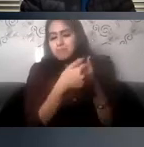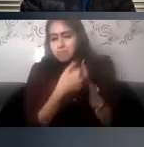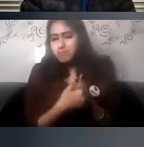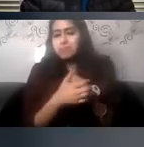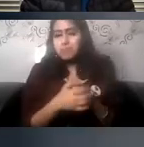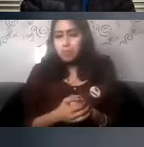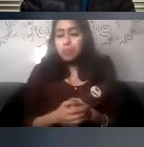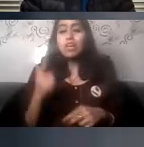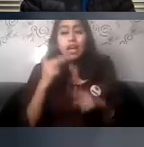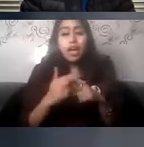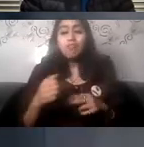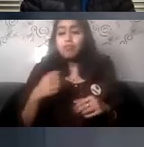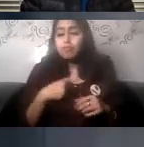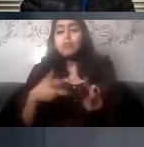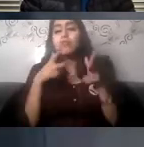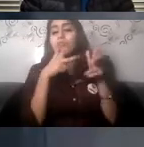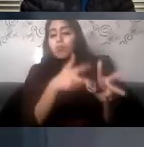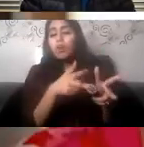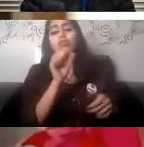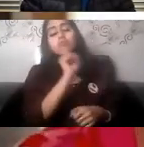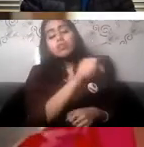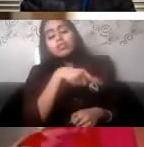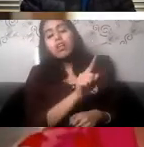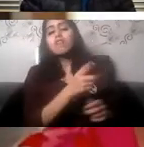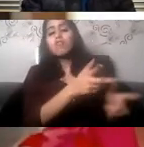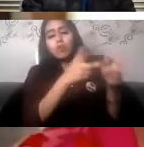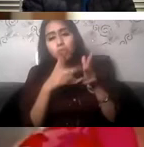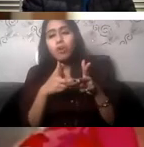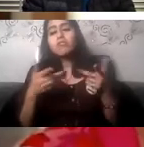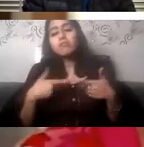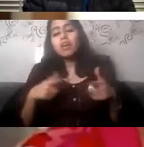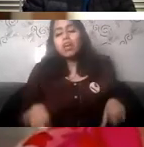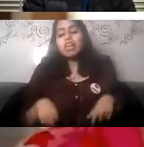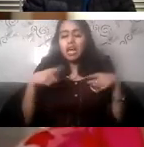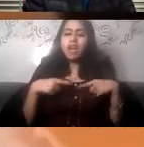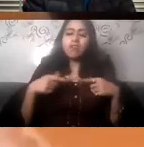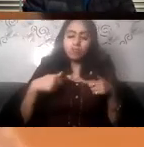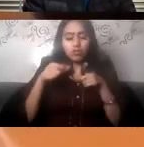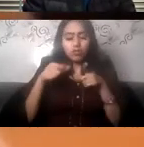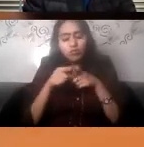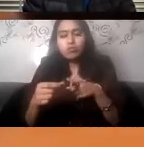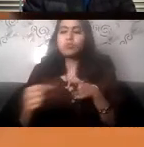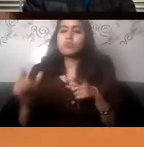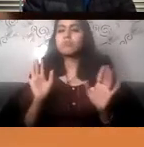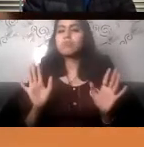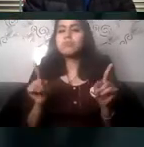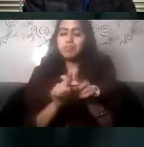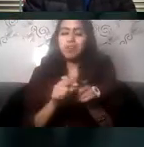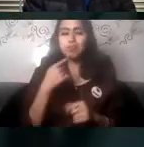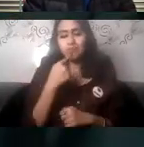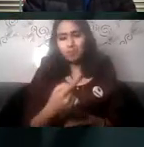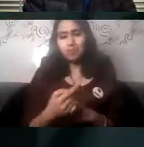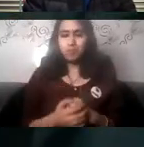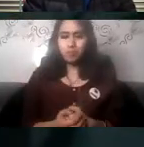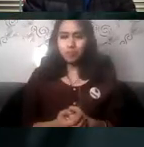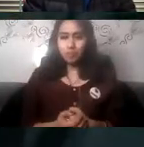जो बात मेरे को कहनी चाहिए वो ये मेरे से कहता था कि ये जिंदगी मिली है कुछ करने के लिए।